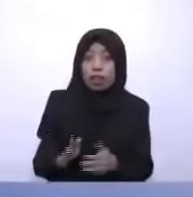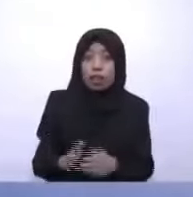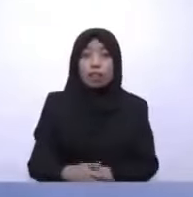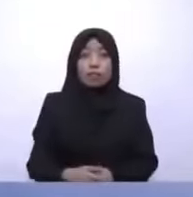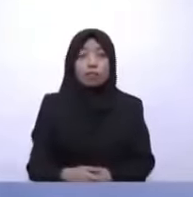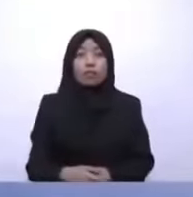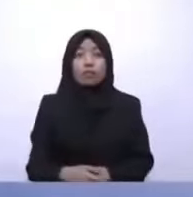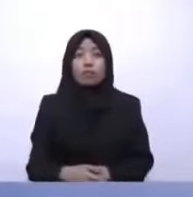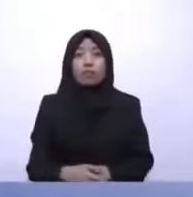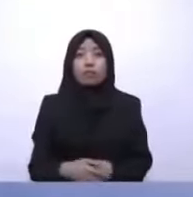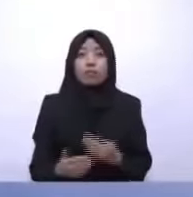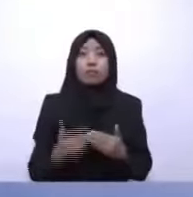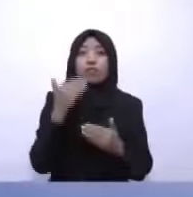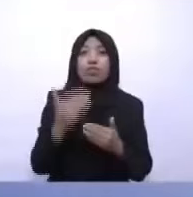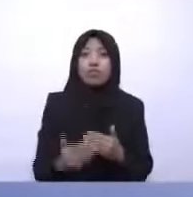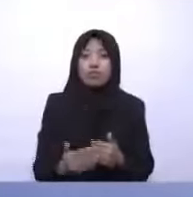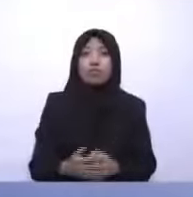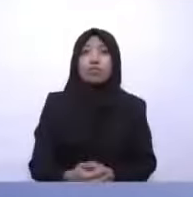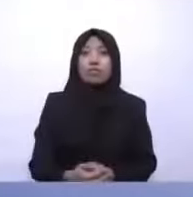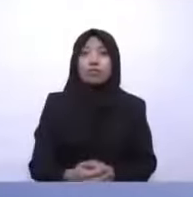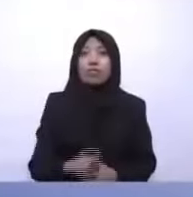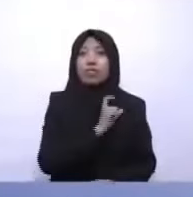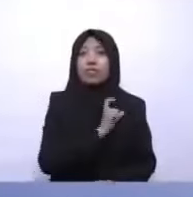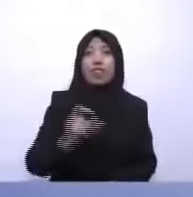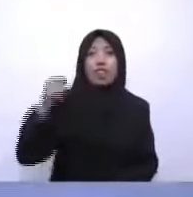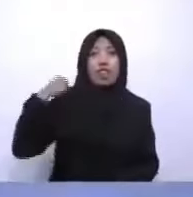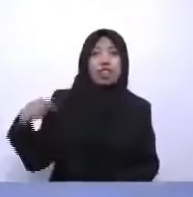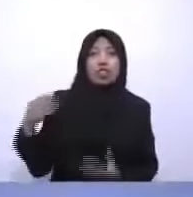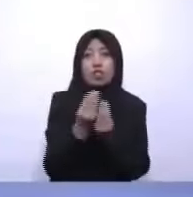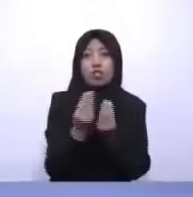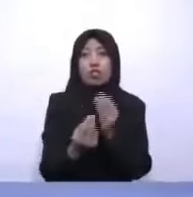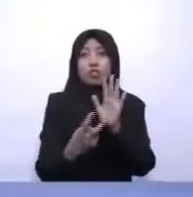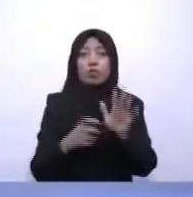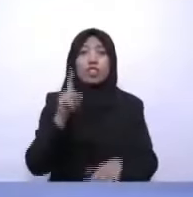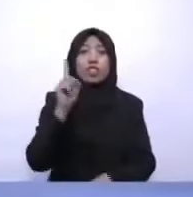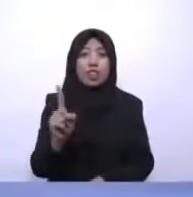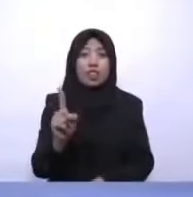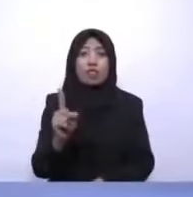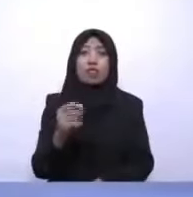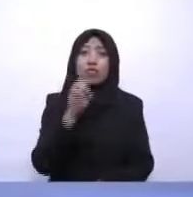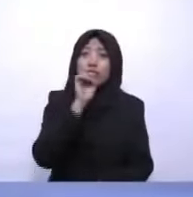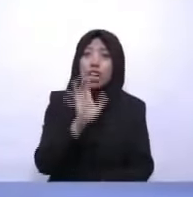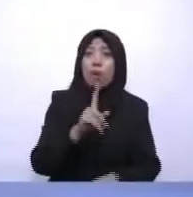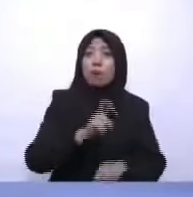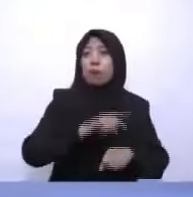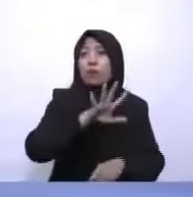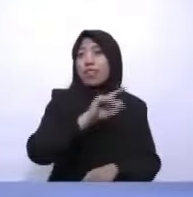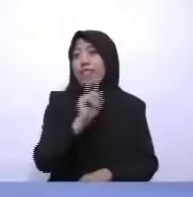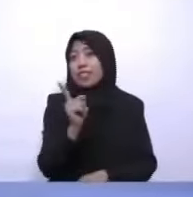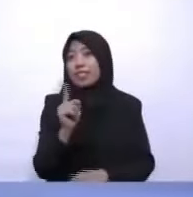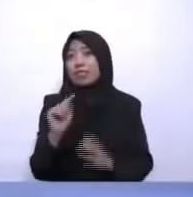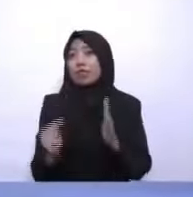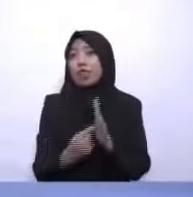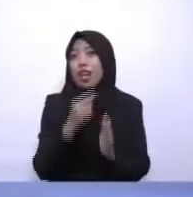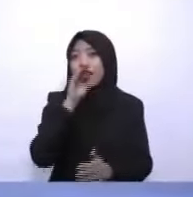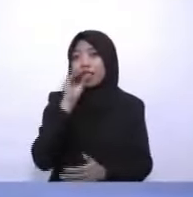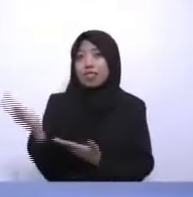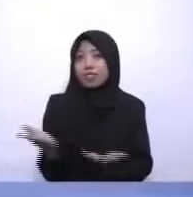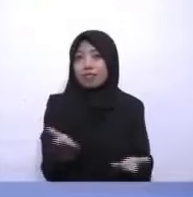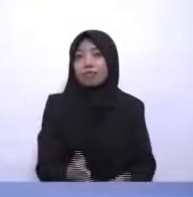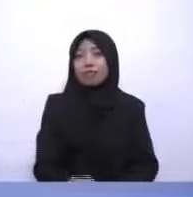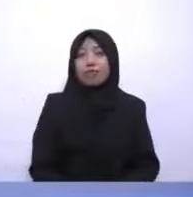Baik. Berikutnya kami persilakan Cawagub nomor urut 1 menjawab pertanyaan dalam waktu 45 detik dimulai sejak menjawab.